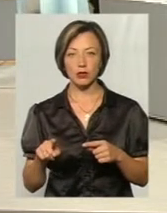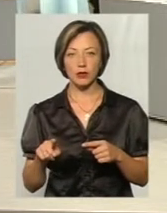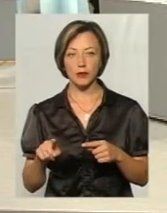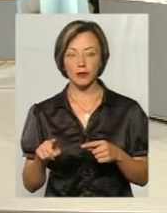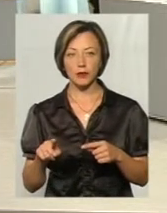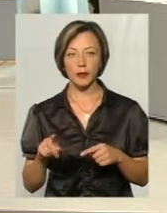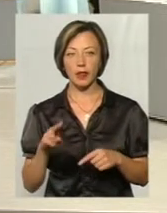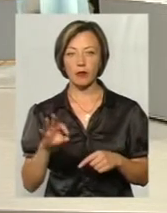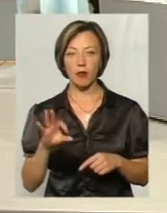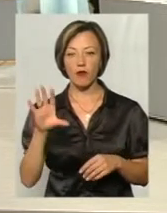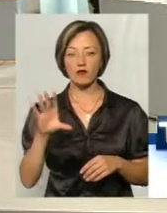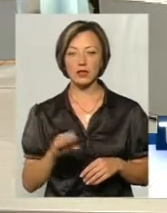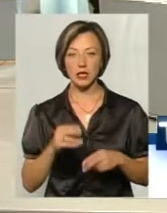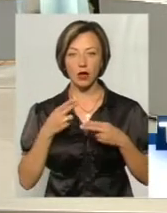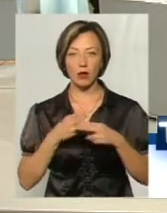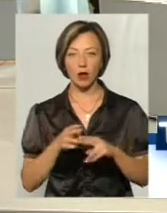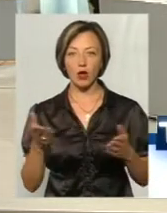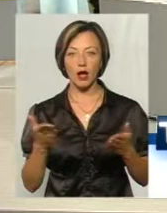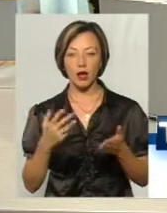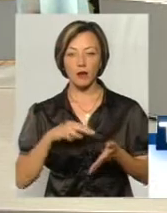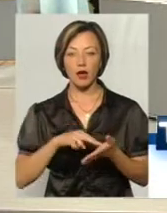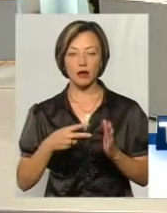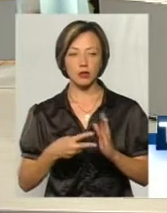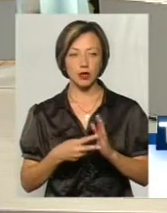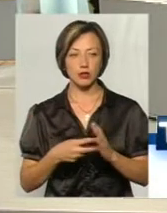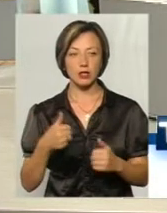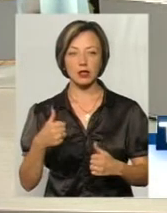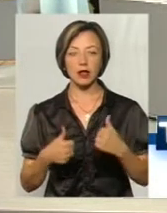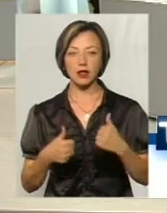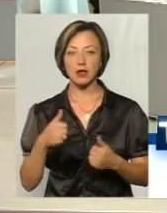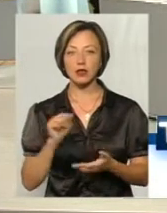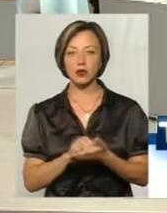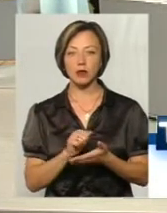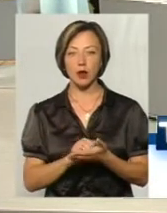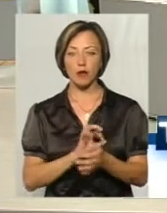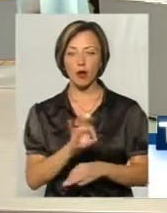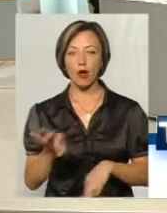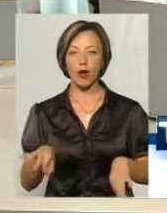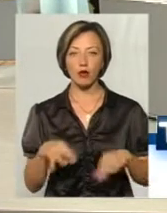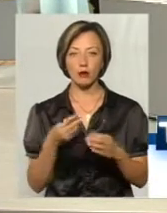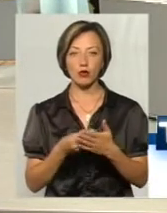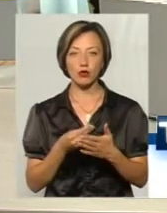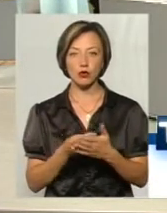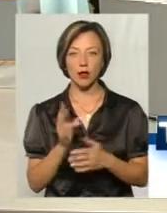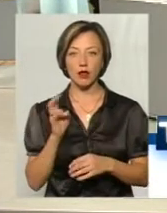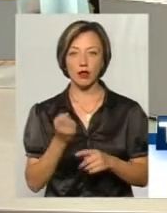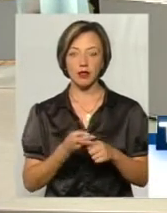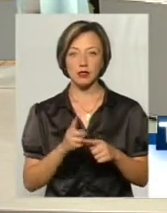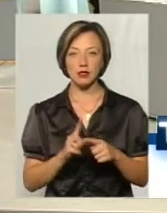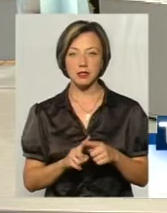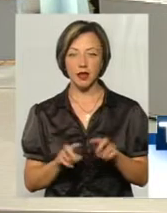по всіх тих технологіях, які передбачені в тендерній документації і проєктно-кошторисом на даний